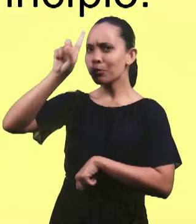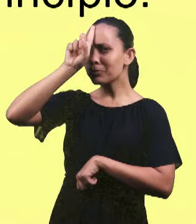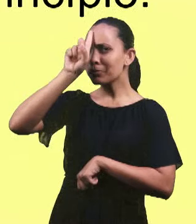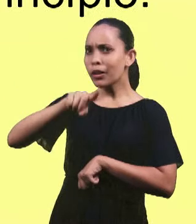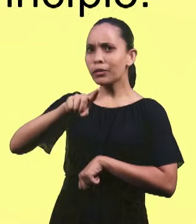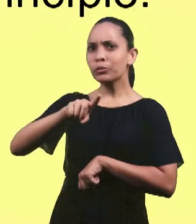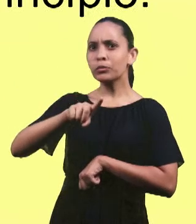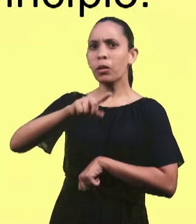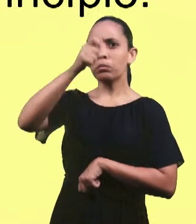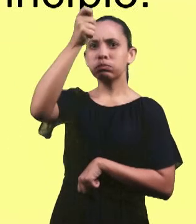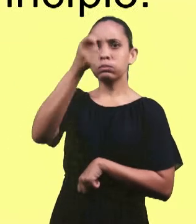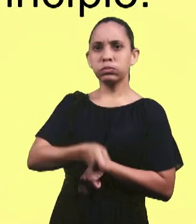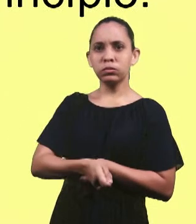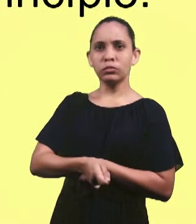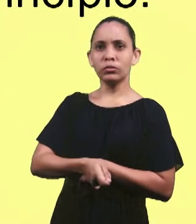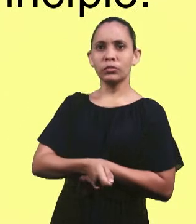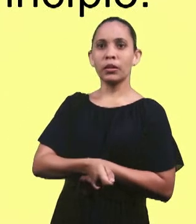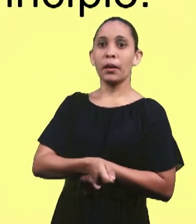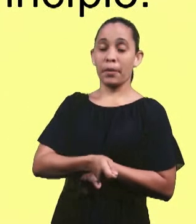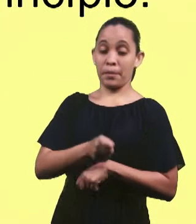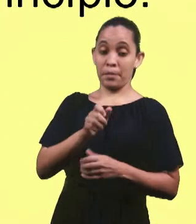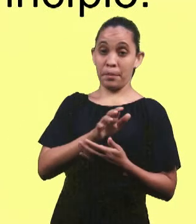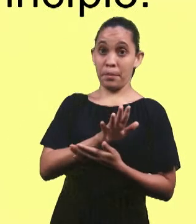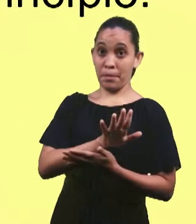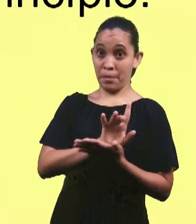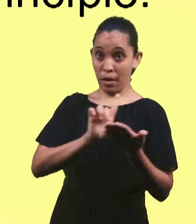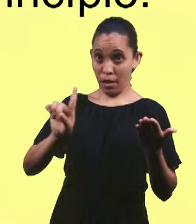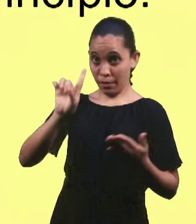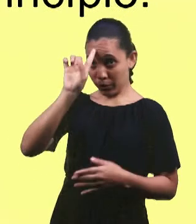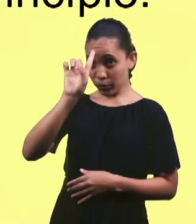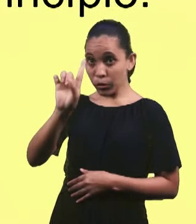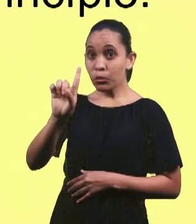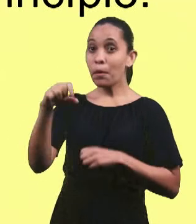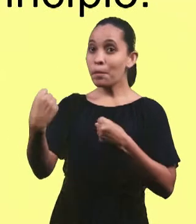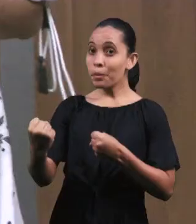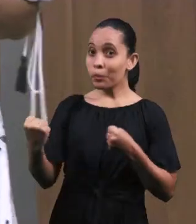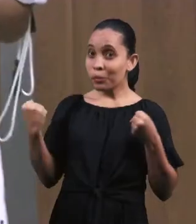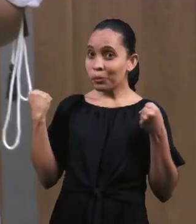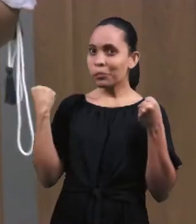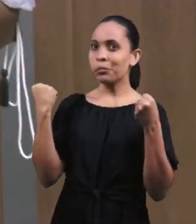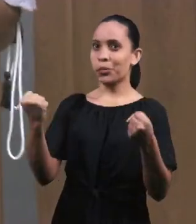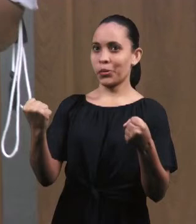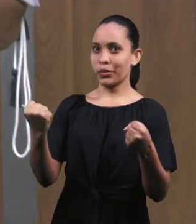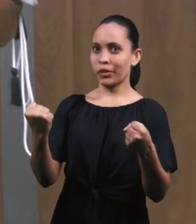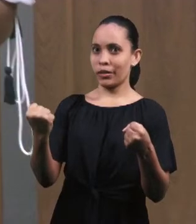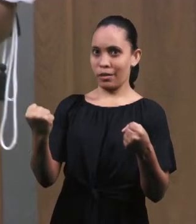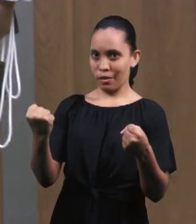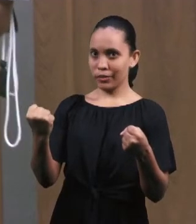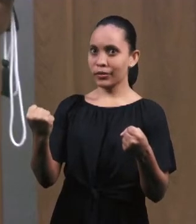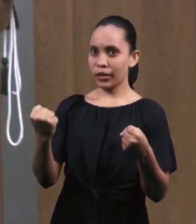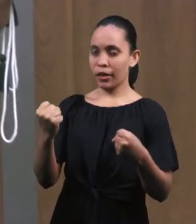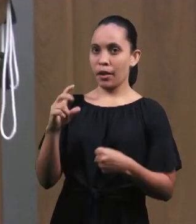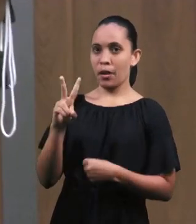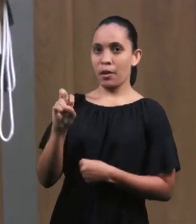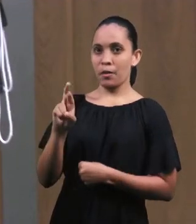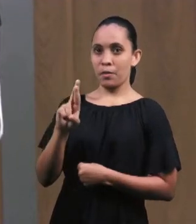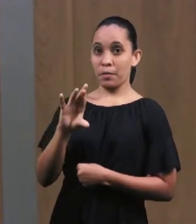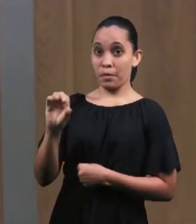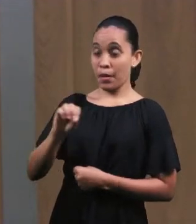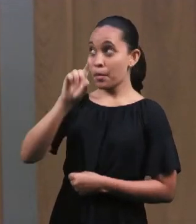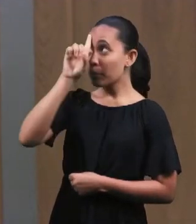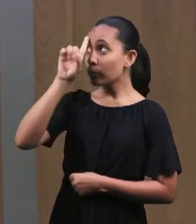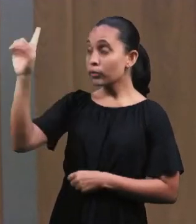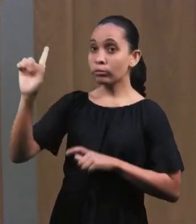accompli parce que la parole de Dieu est puissante. Le Verbe de Dieu agissait depuis le début.